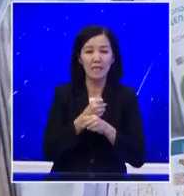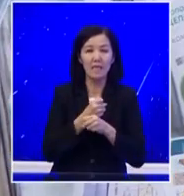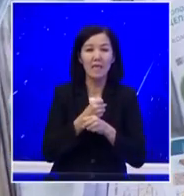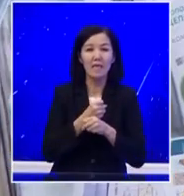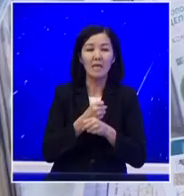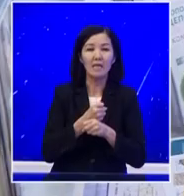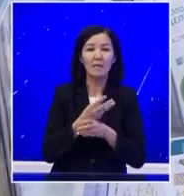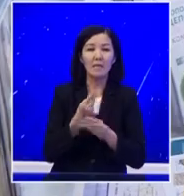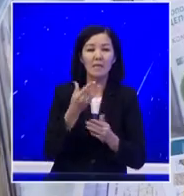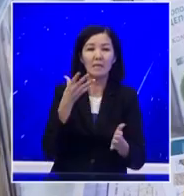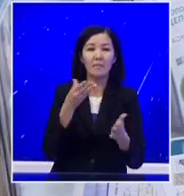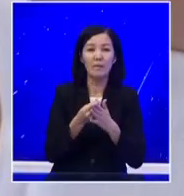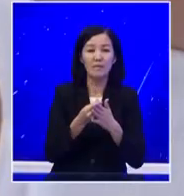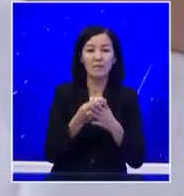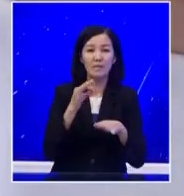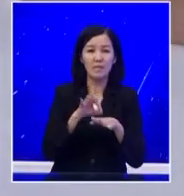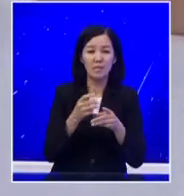из-за риска заражения коронавирусом